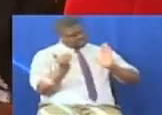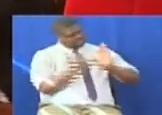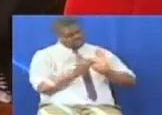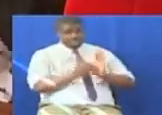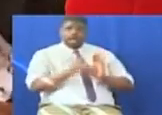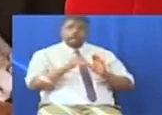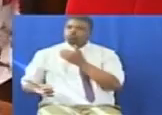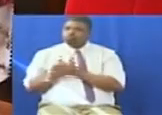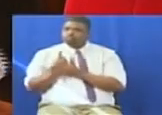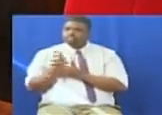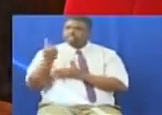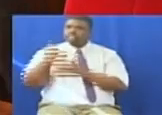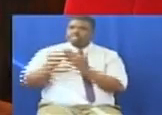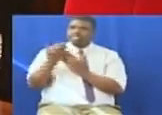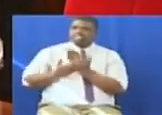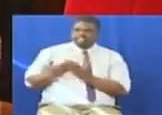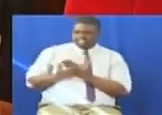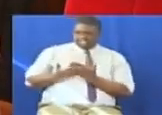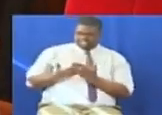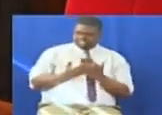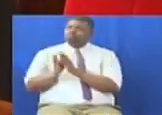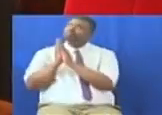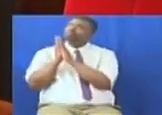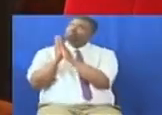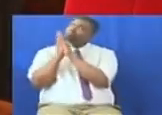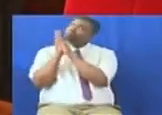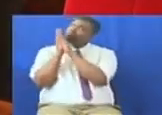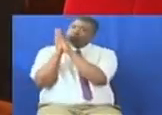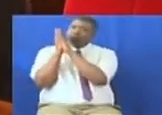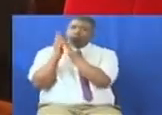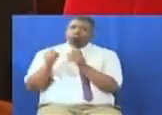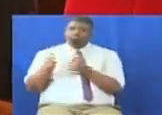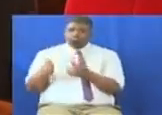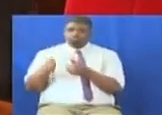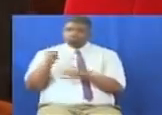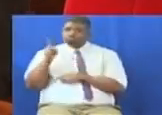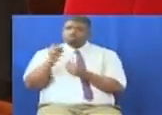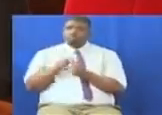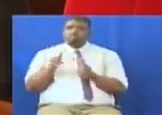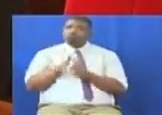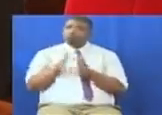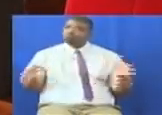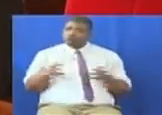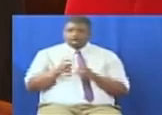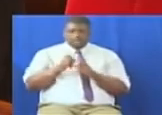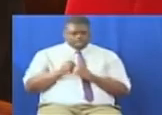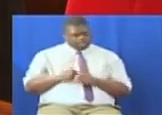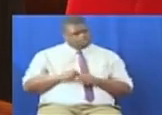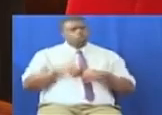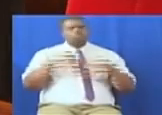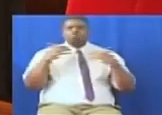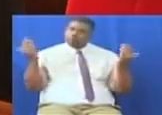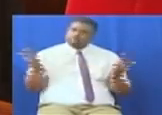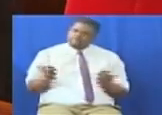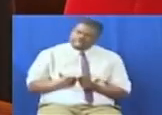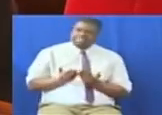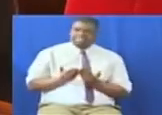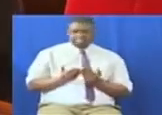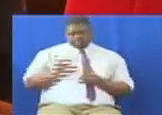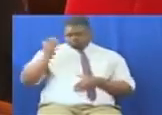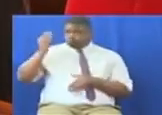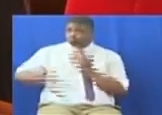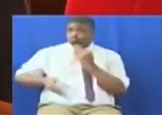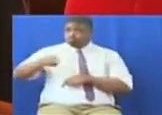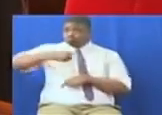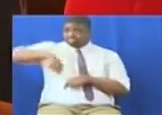sisi wabunge katika mataifa yetu, tuweze kusimama chote duniani, kwa sababu mwisho wa siku tunakwenda